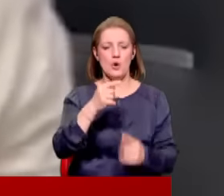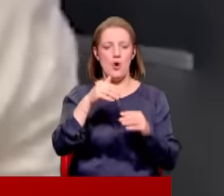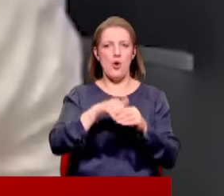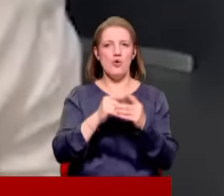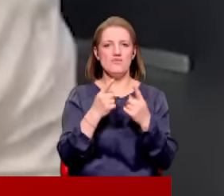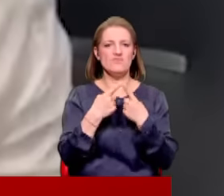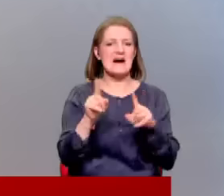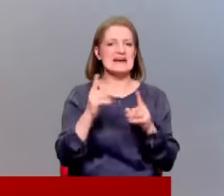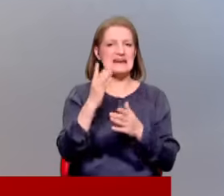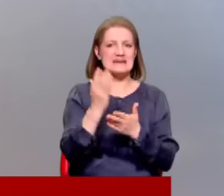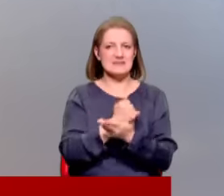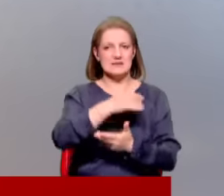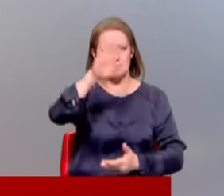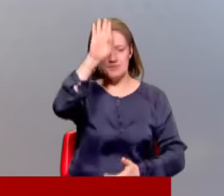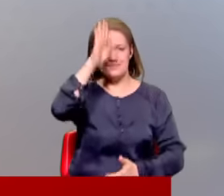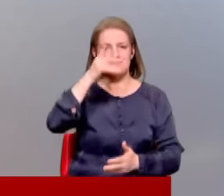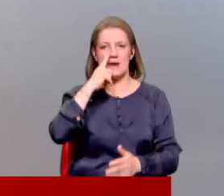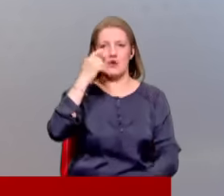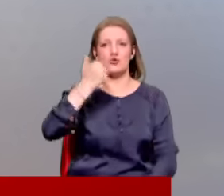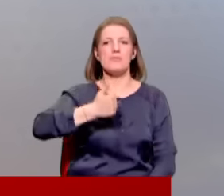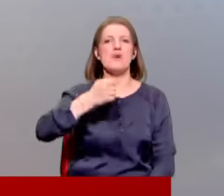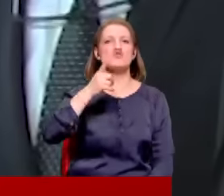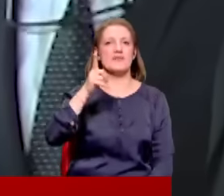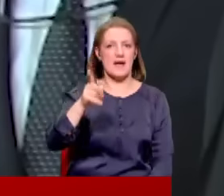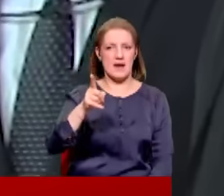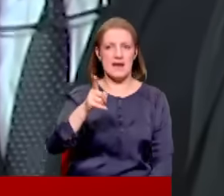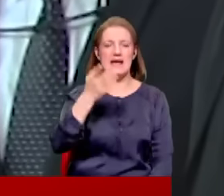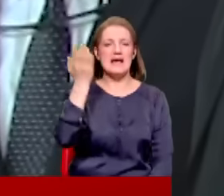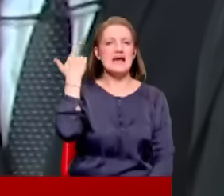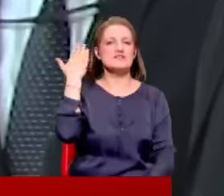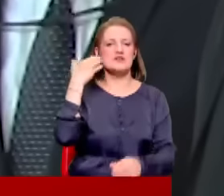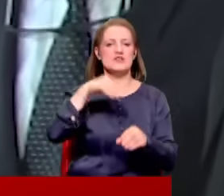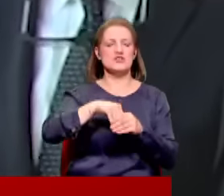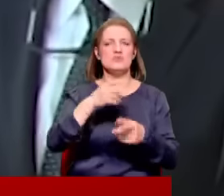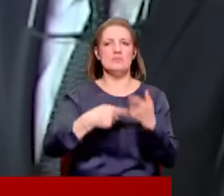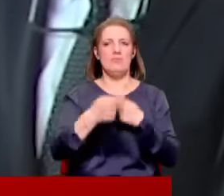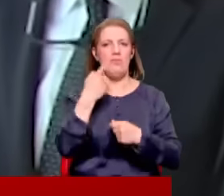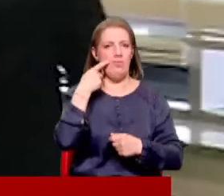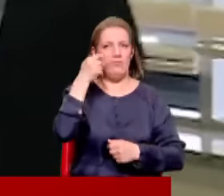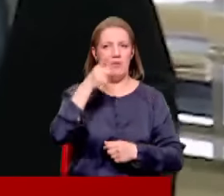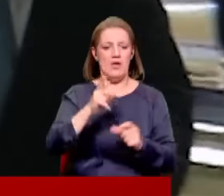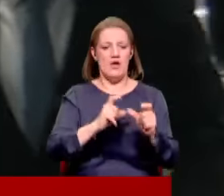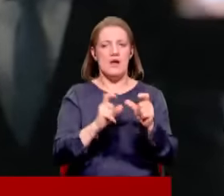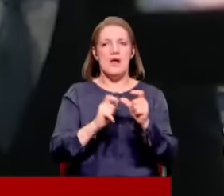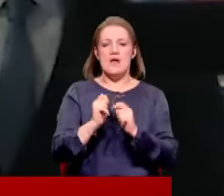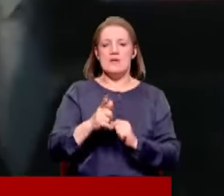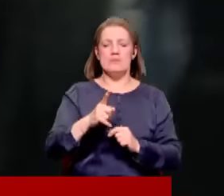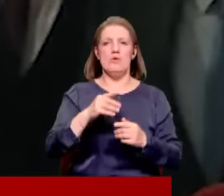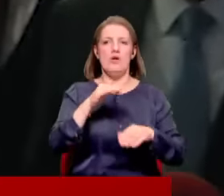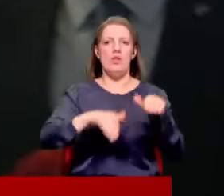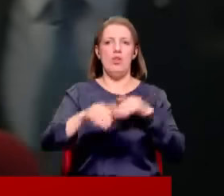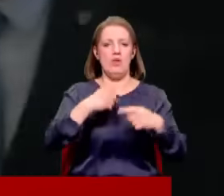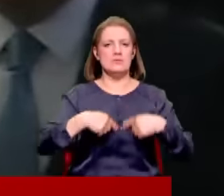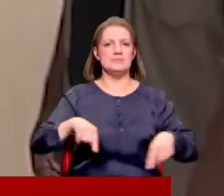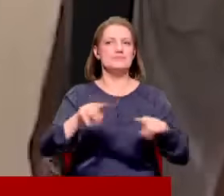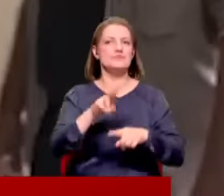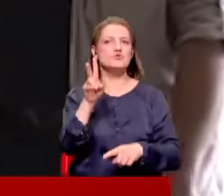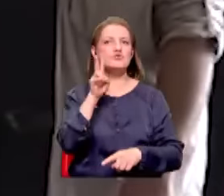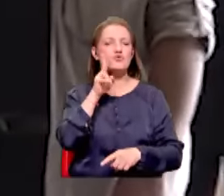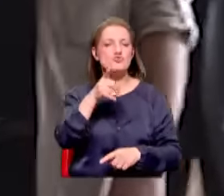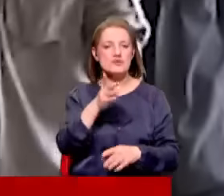farkıyla kazandıkları İstanbul Gazi Osman Paşa'da eski İçişleri Bakanı Süleyman Soylu'nun ilçe seçim kuruluna giderek